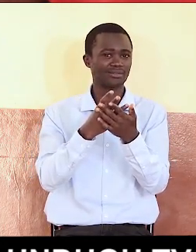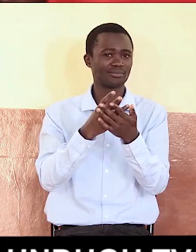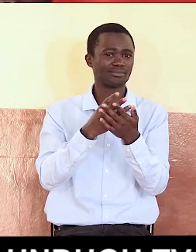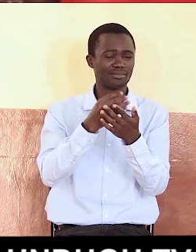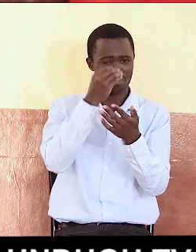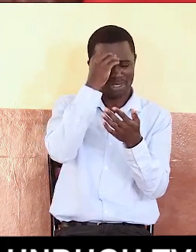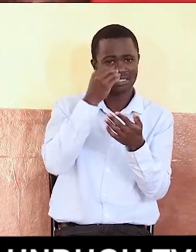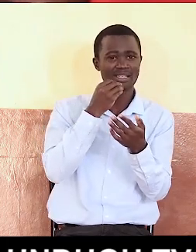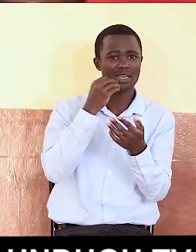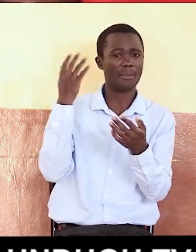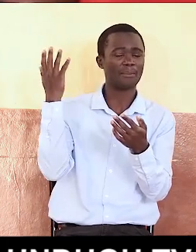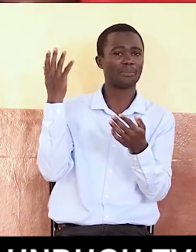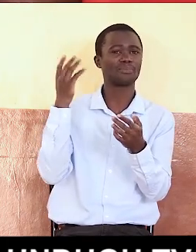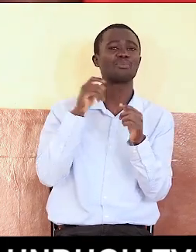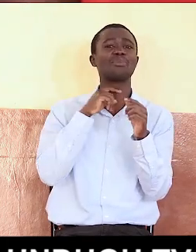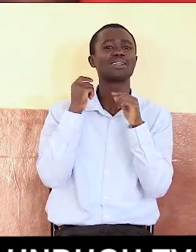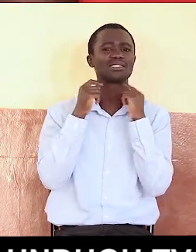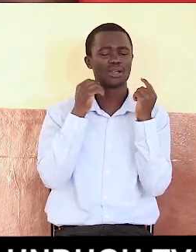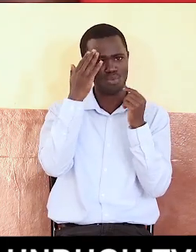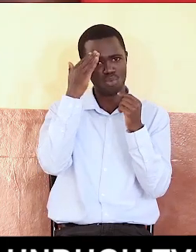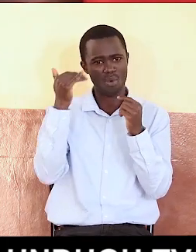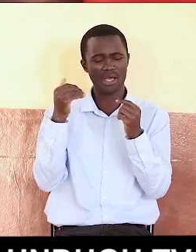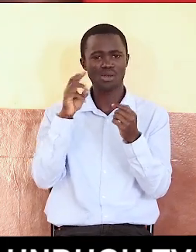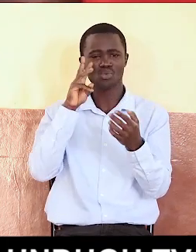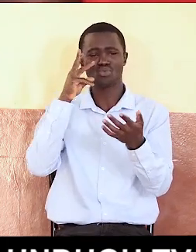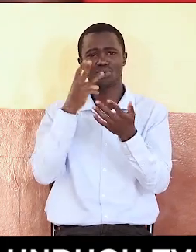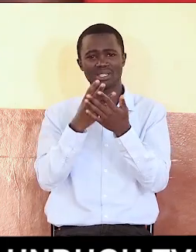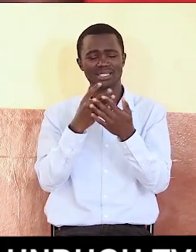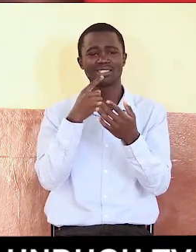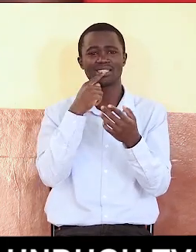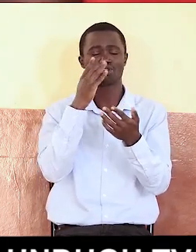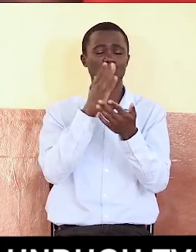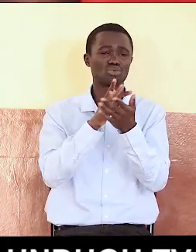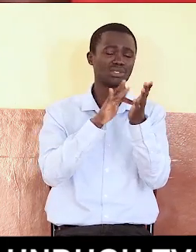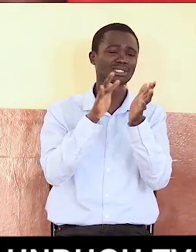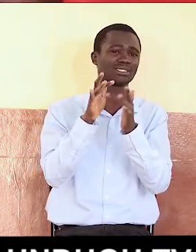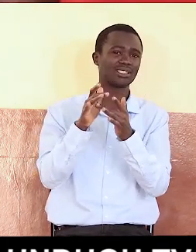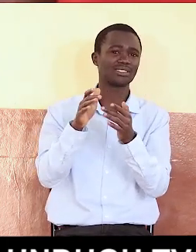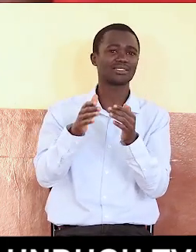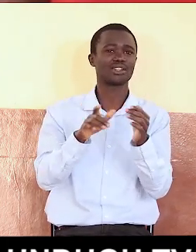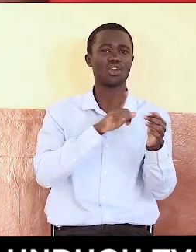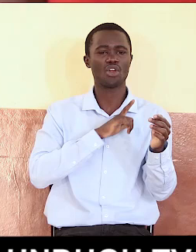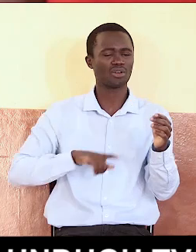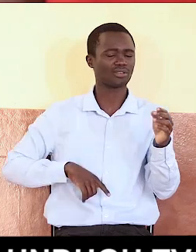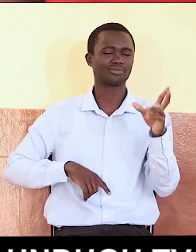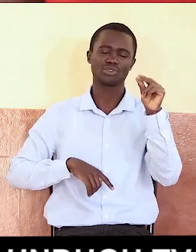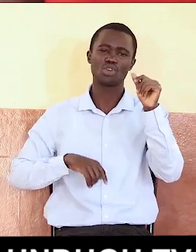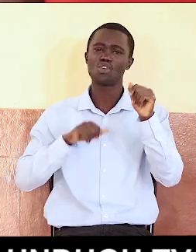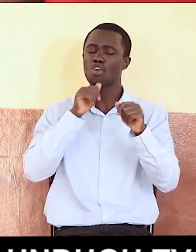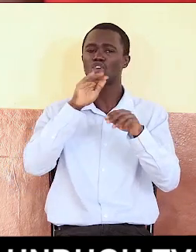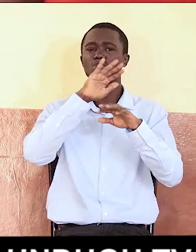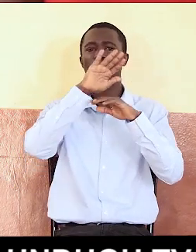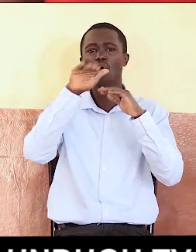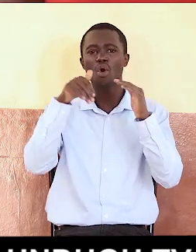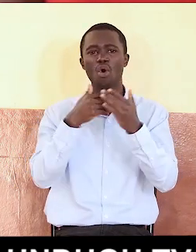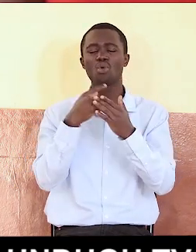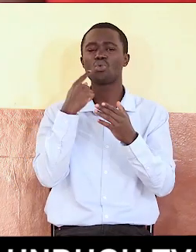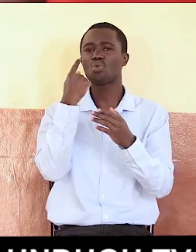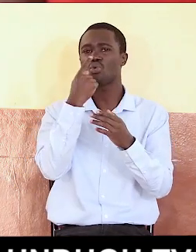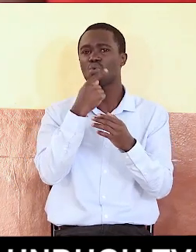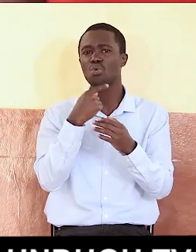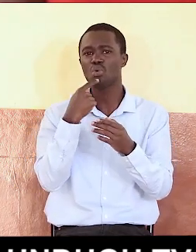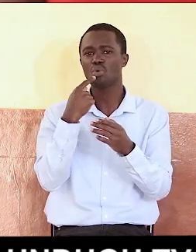Kwa sababu ya kutoa ushuhuda Yesu ni Bwana, nimekutana na Yesu. Hapana. sio wote waliitwa